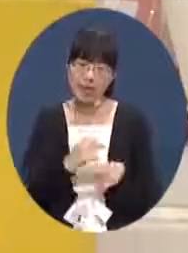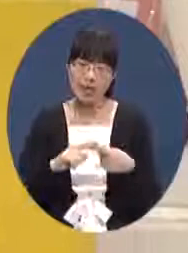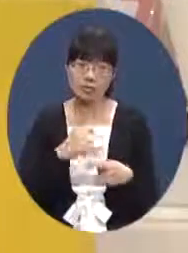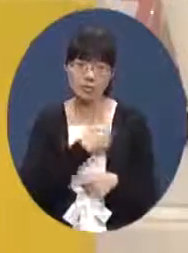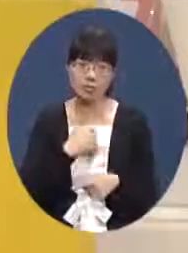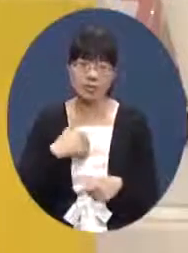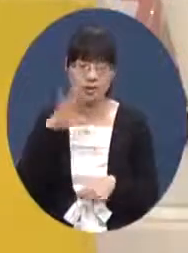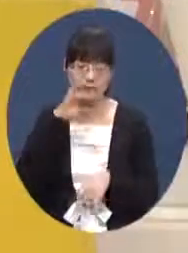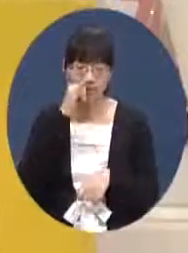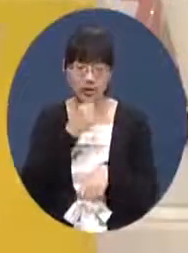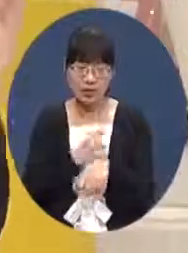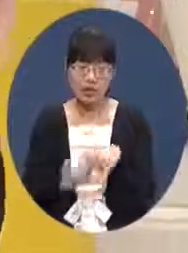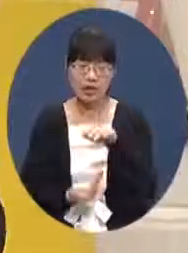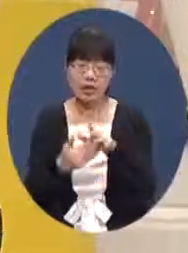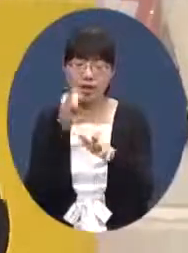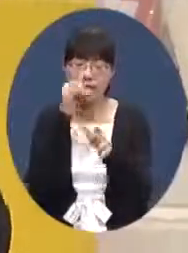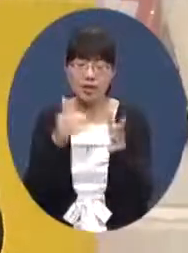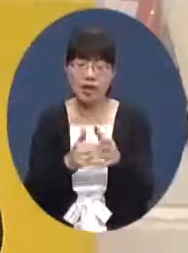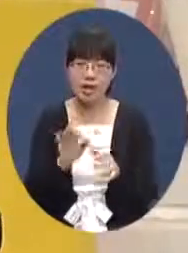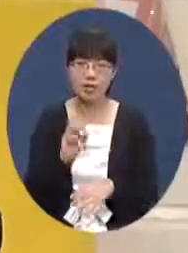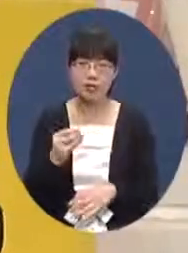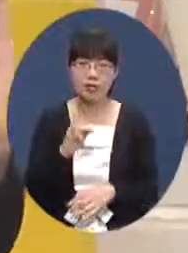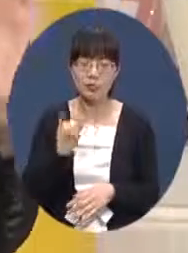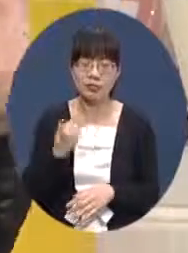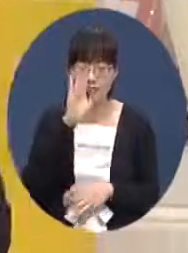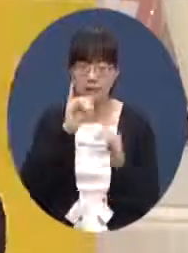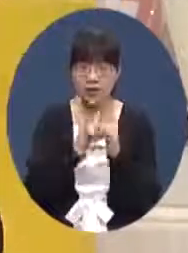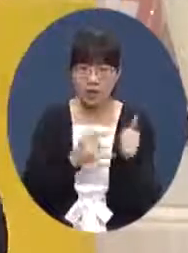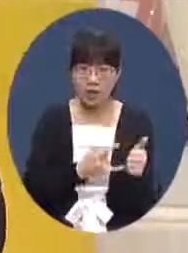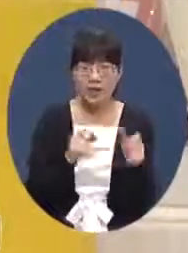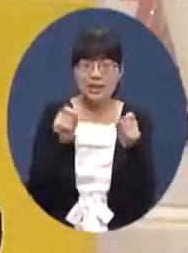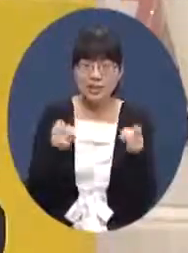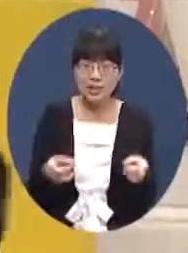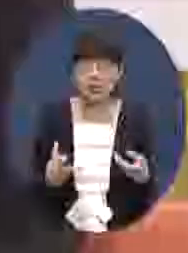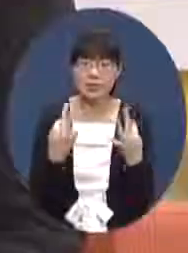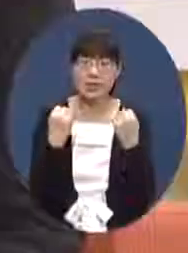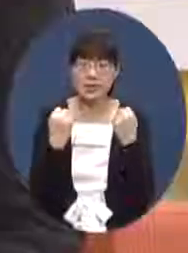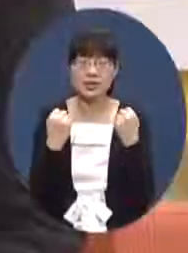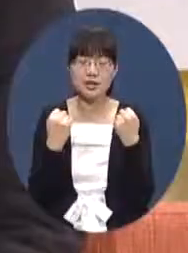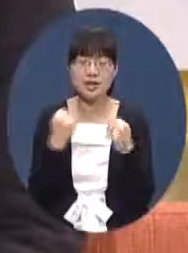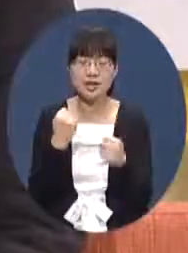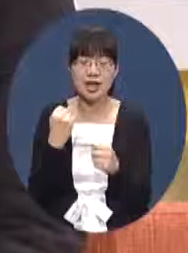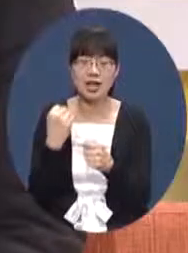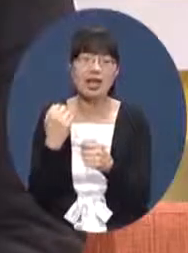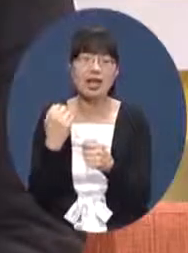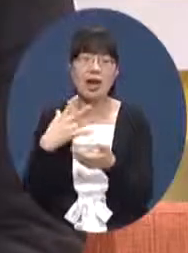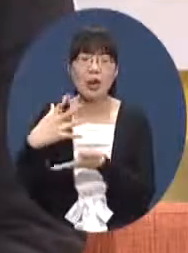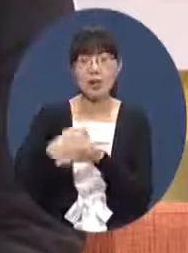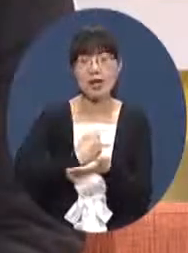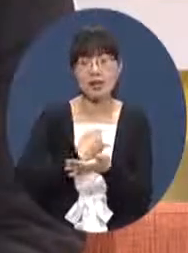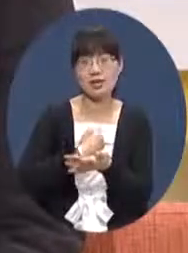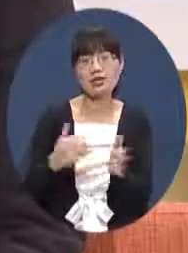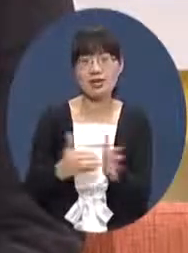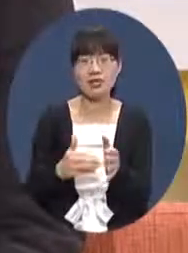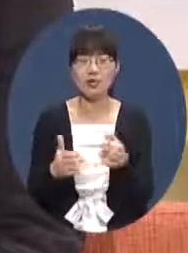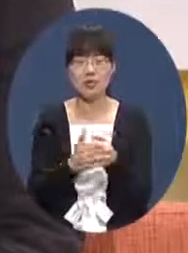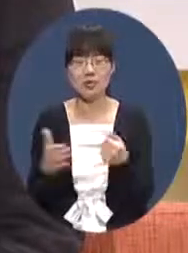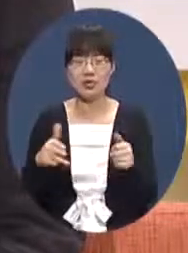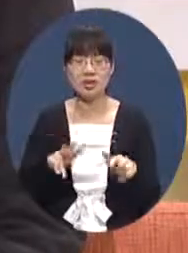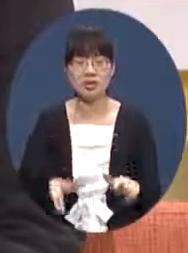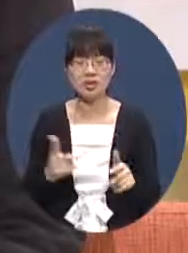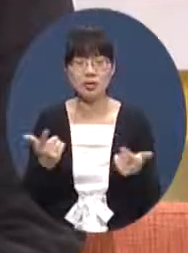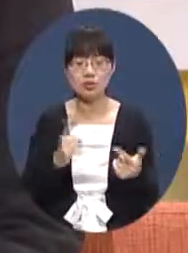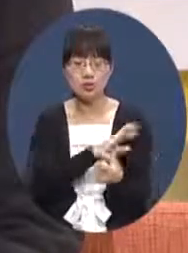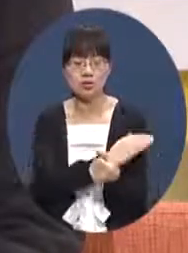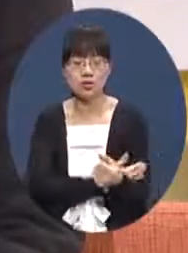충분히 연습하면서 이루어지는데 아토피 아이들은 이것이 기회가 많이 박탈당하게 되죠. 그래서 근데 이런